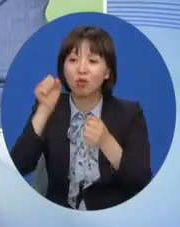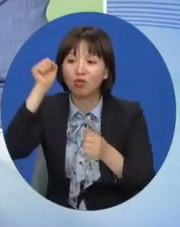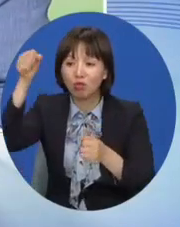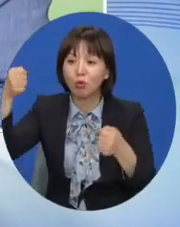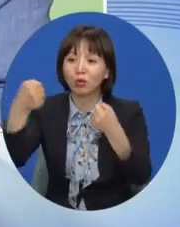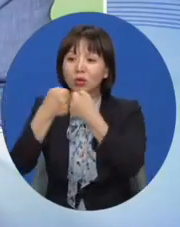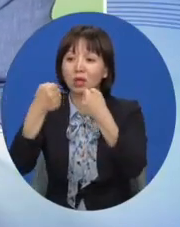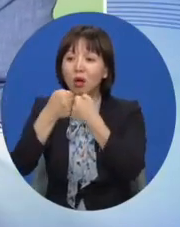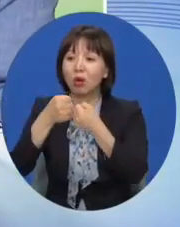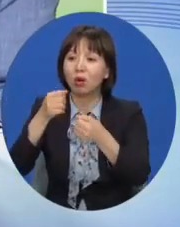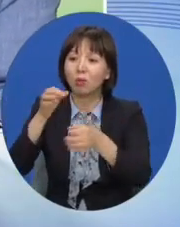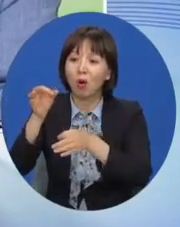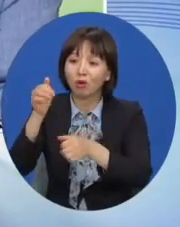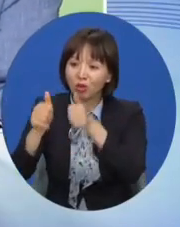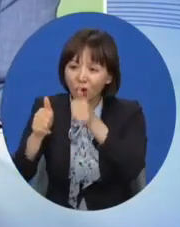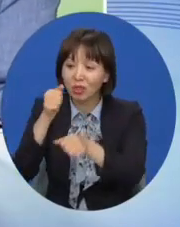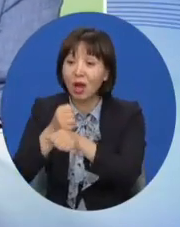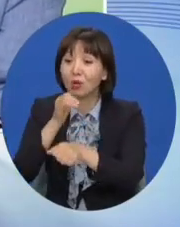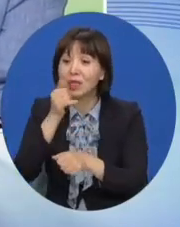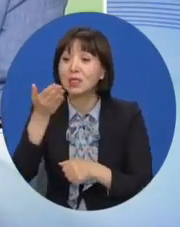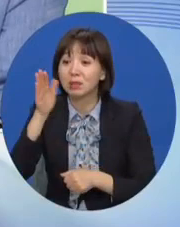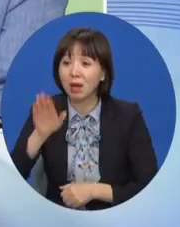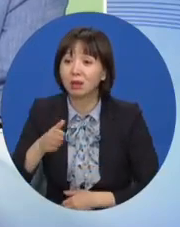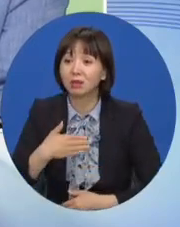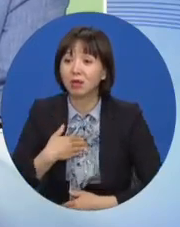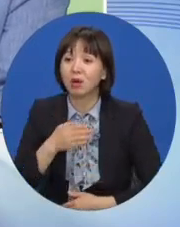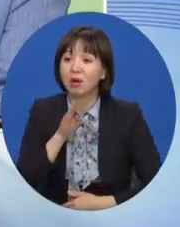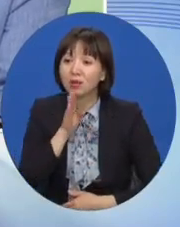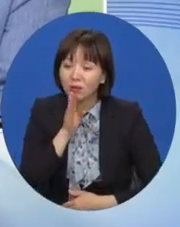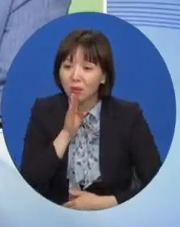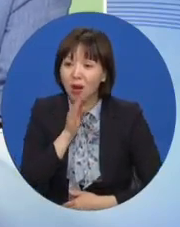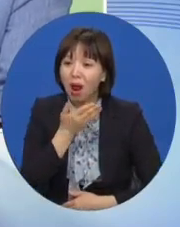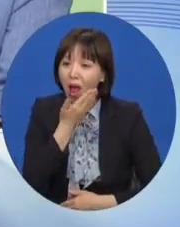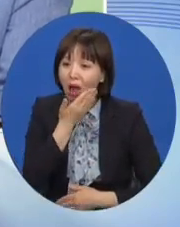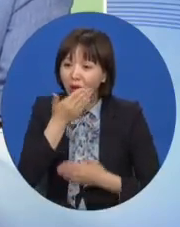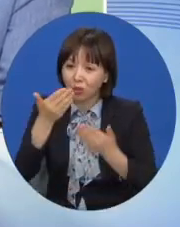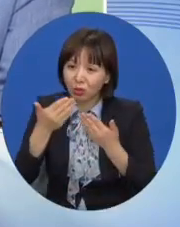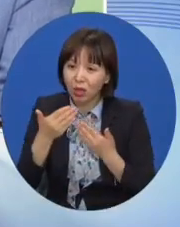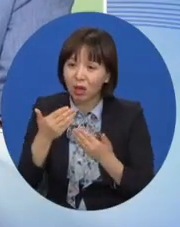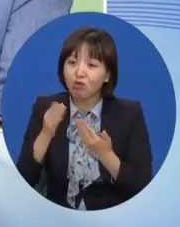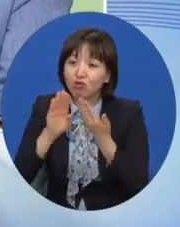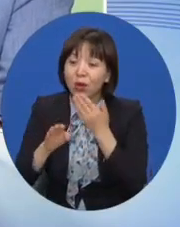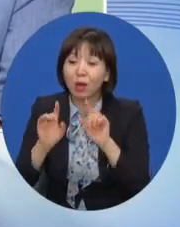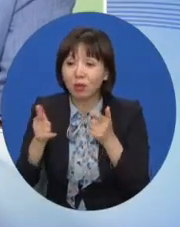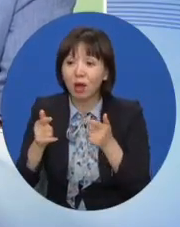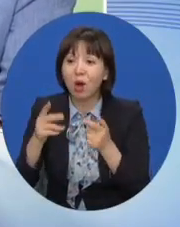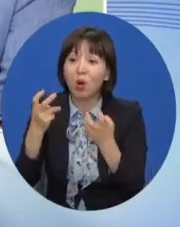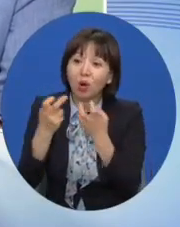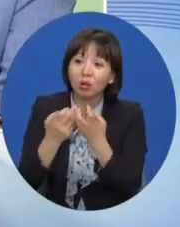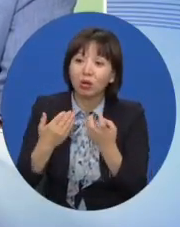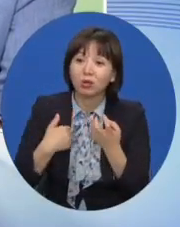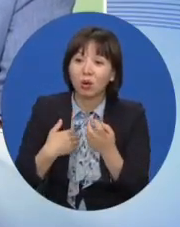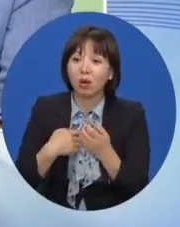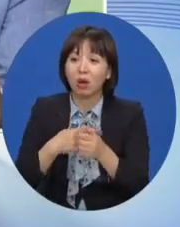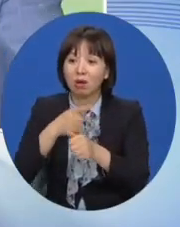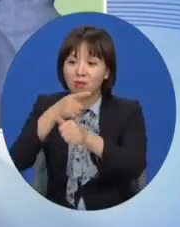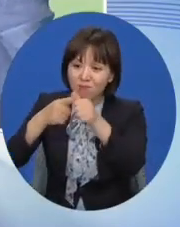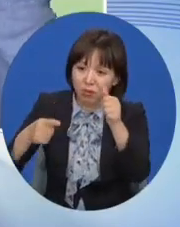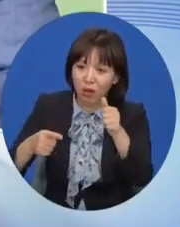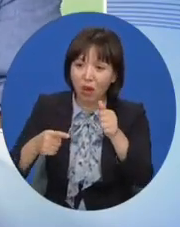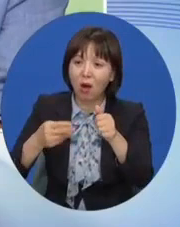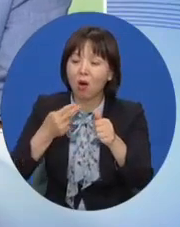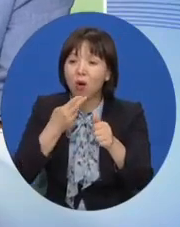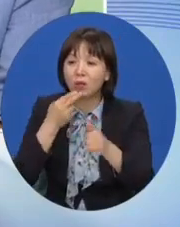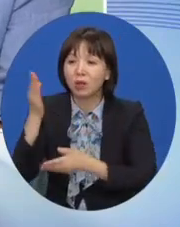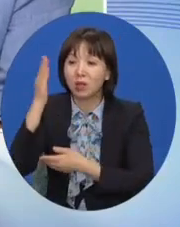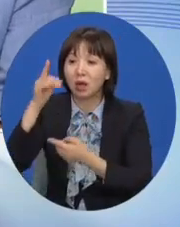있지만 경쟁하고는 있지만 저 정말 아껴줘야 될 후보 아닙니까? 어떻게 저한테 이렇게 음해하고 모함하고 없는